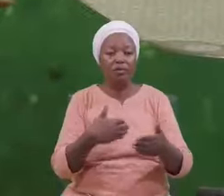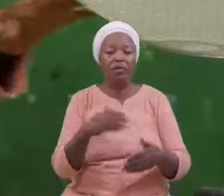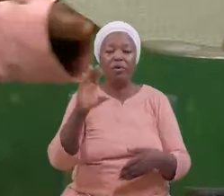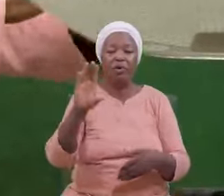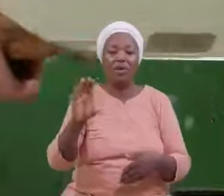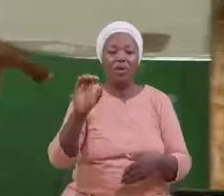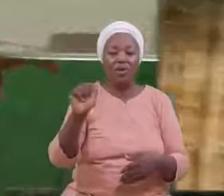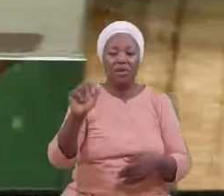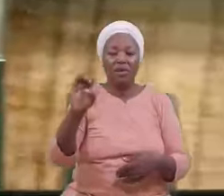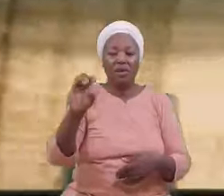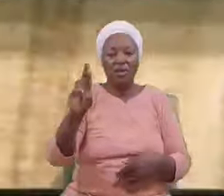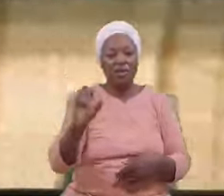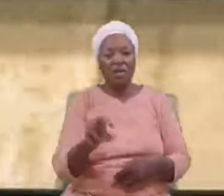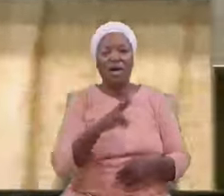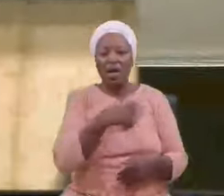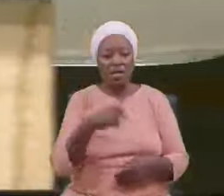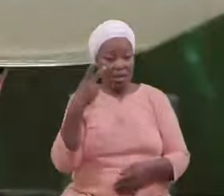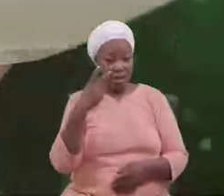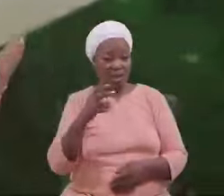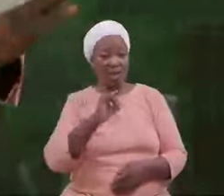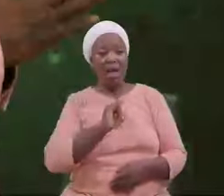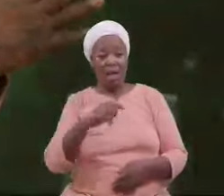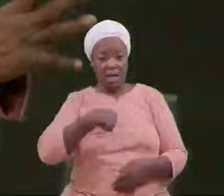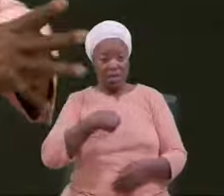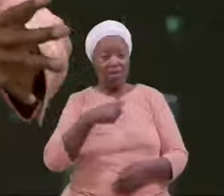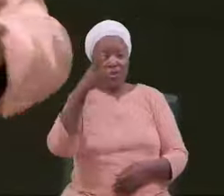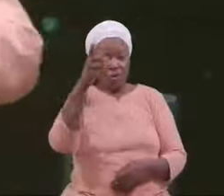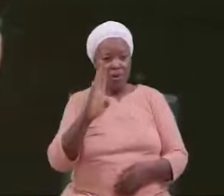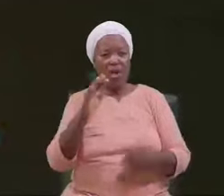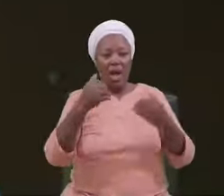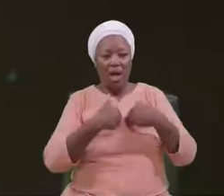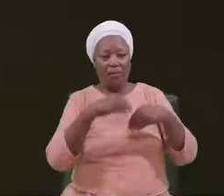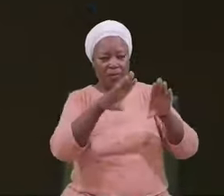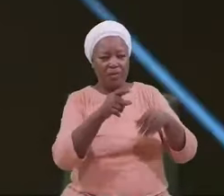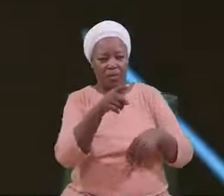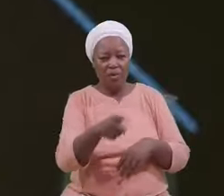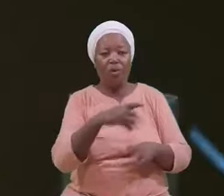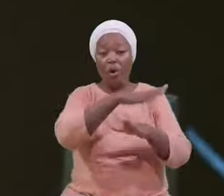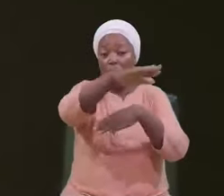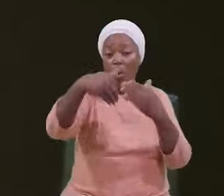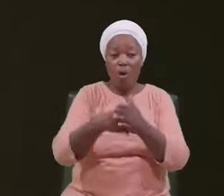donné tous ceux qui naviguent avec toi.